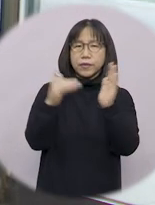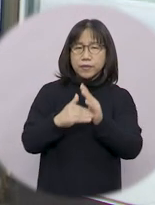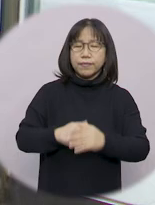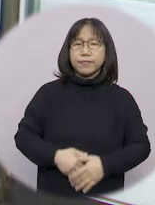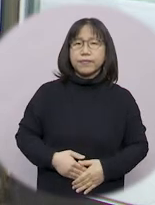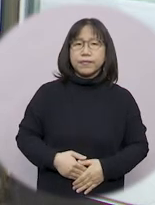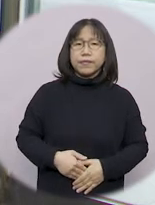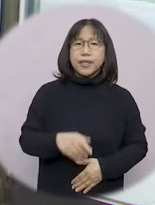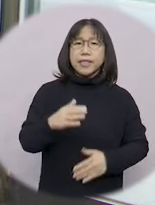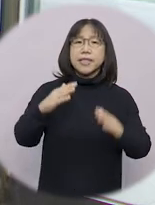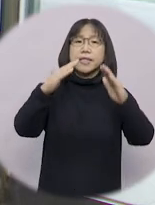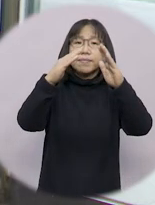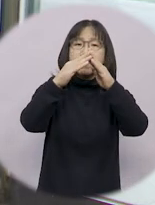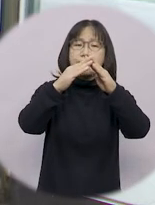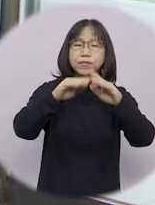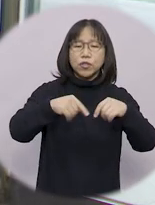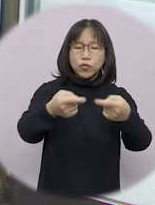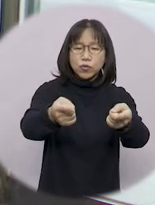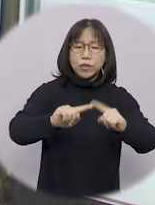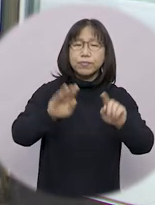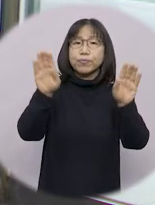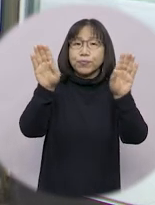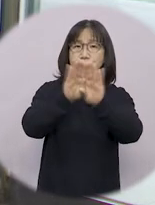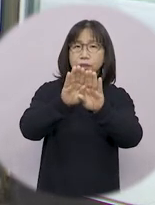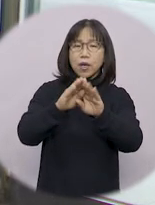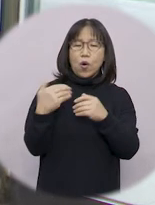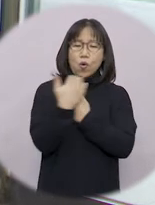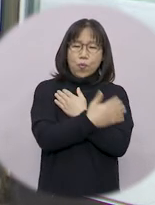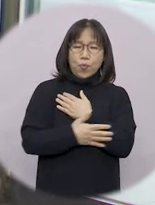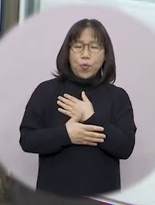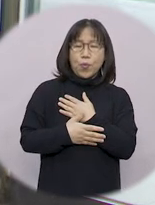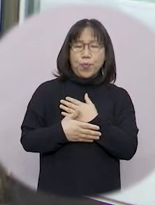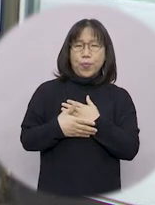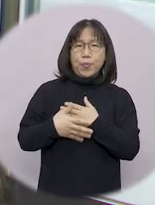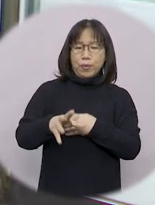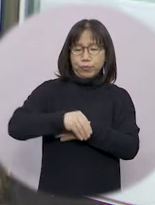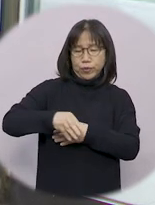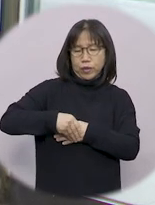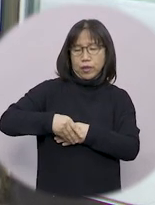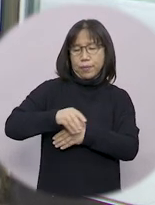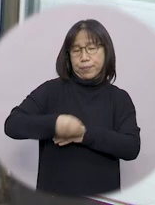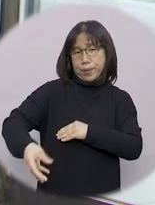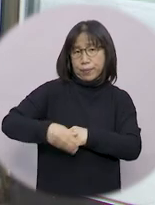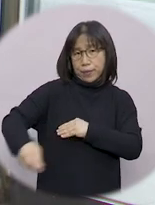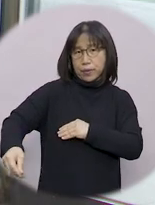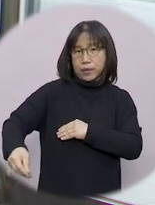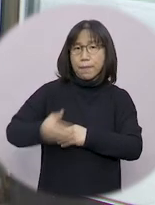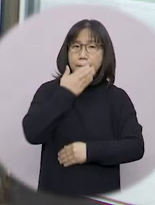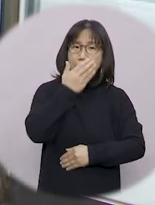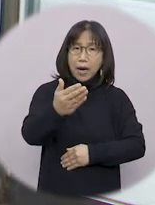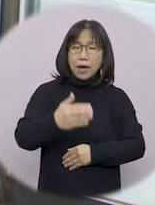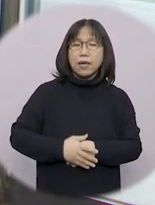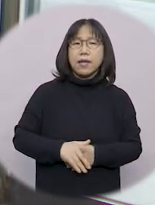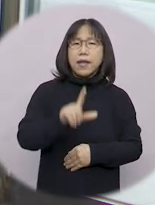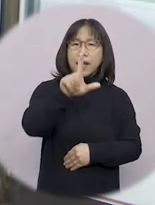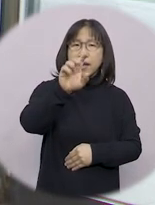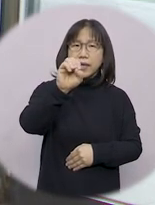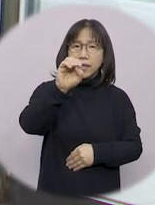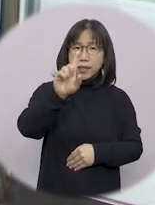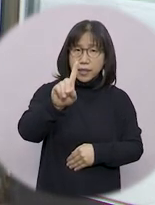스마트 에어 샤워 를 건물 출입 문의 설치하여 옴 머리에 묻어있는 초미세 먼지를 제거할 수 있을 뿐만 아니라